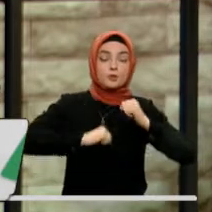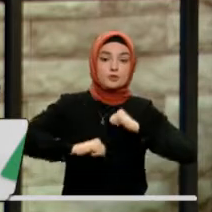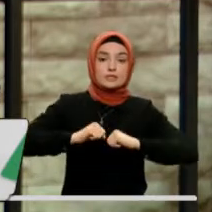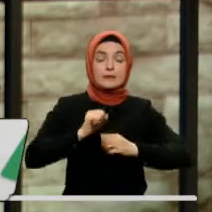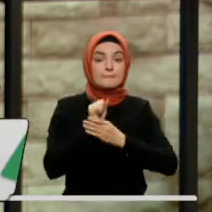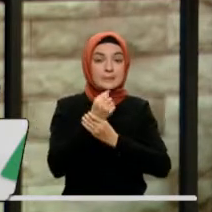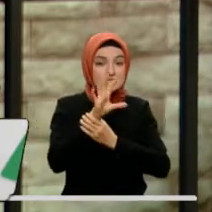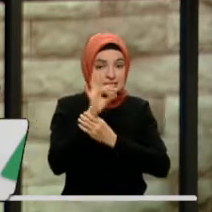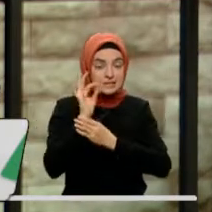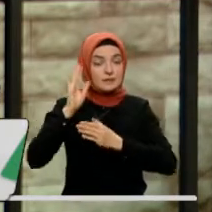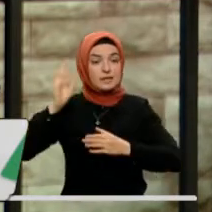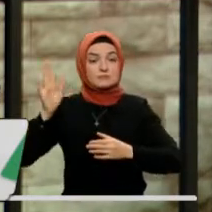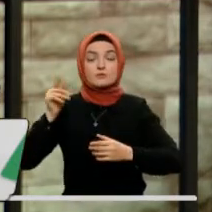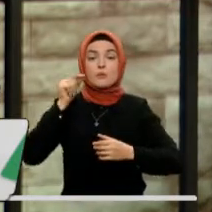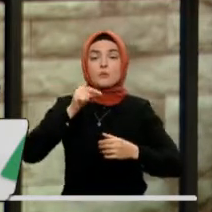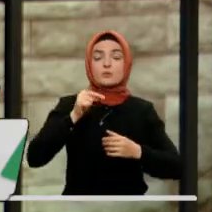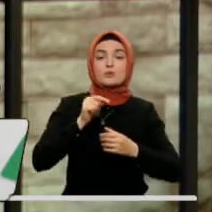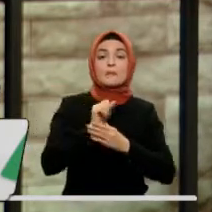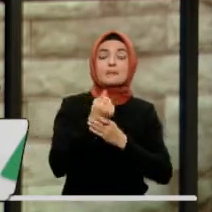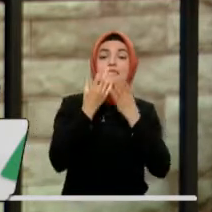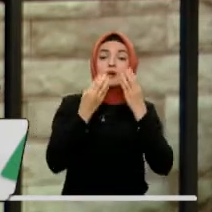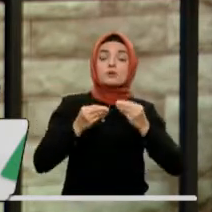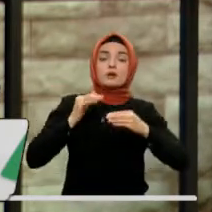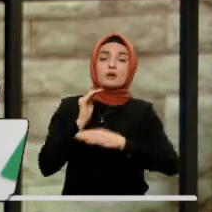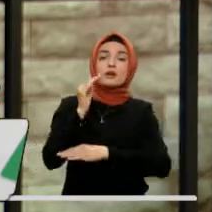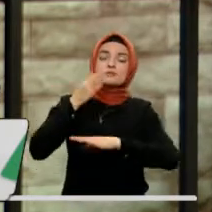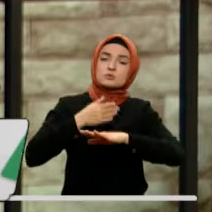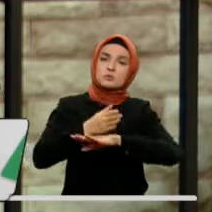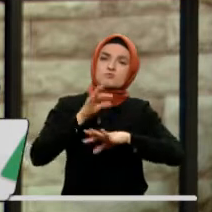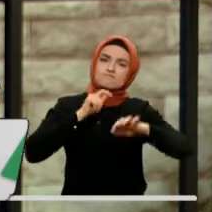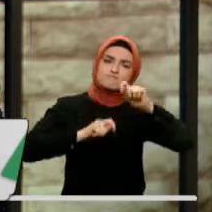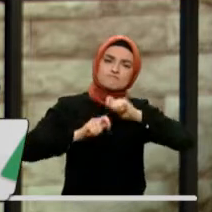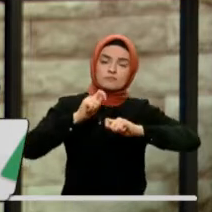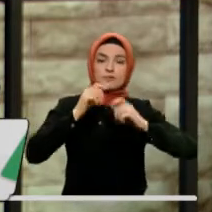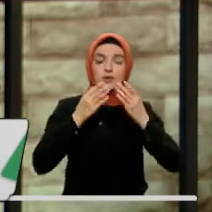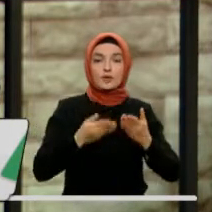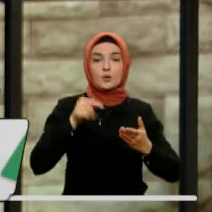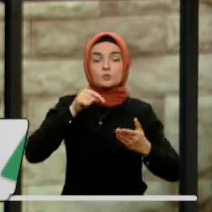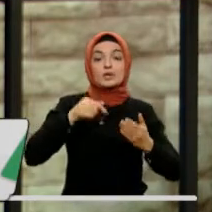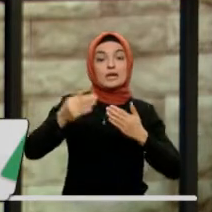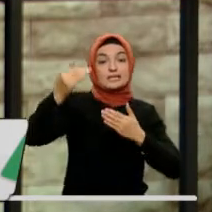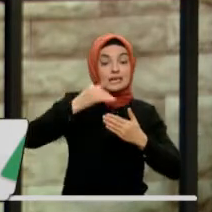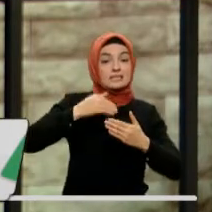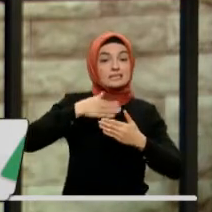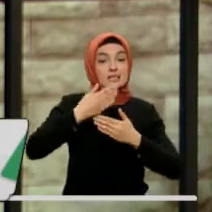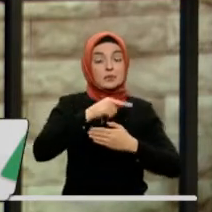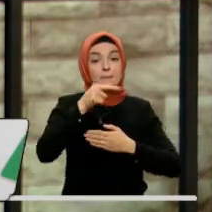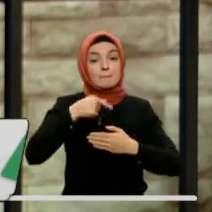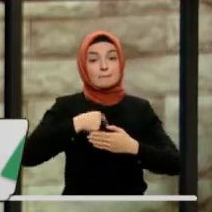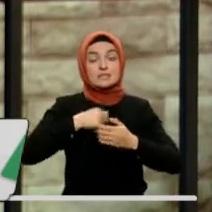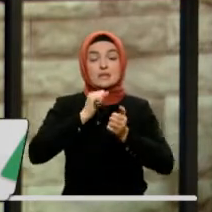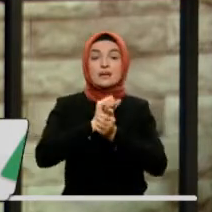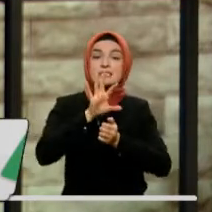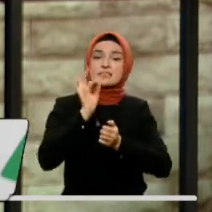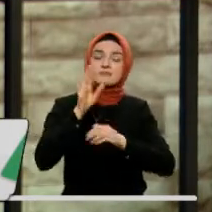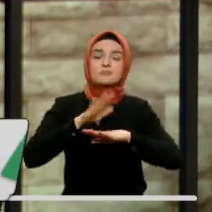seçmeye gitmişsin. Mesleki olarak orada hayatını doğru değerlendir. buraya geldikten sonra biz ailece seçim